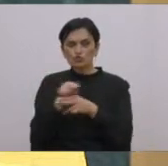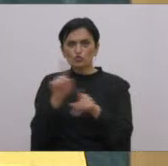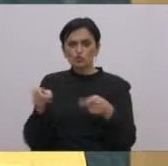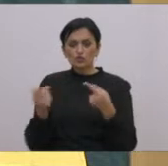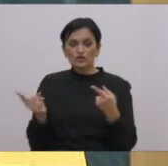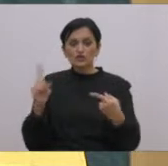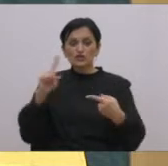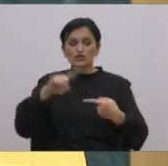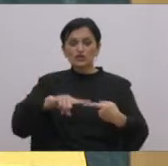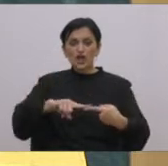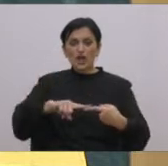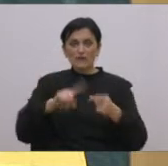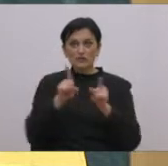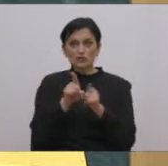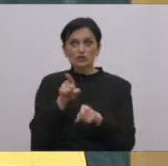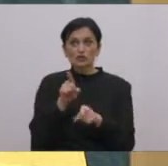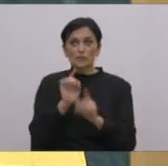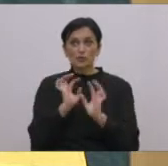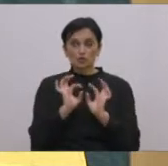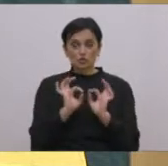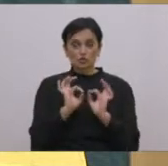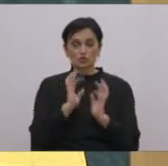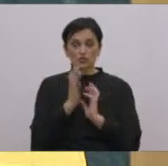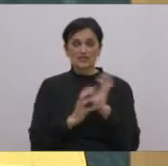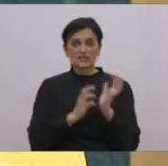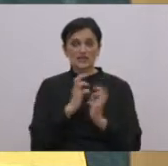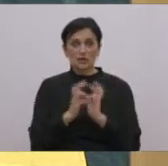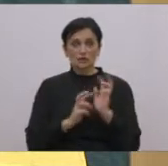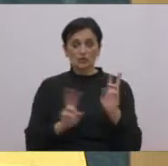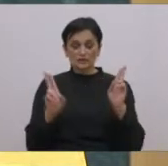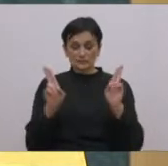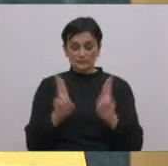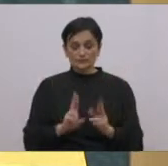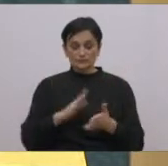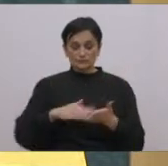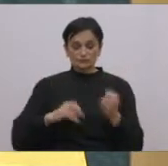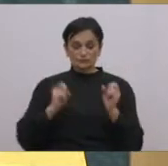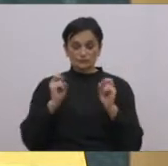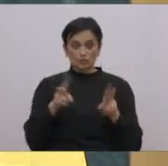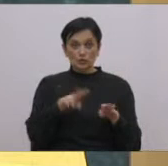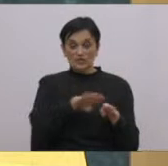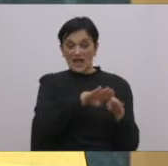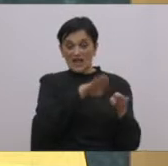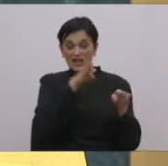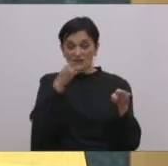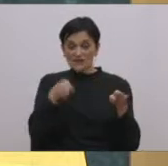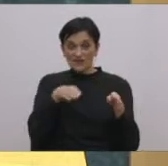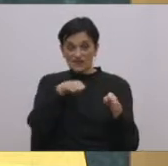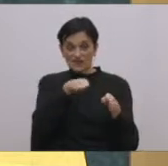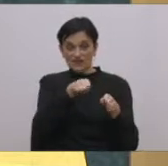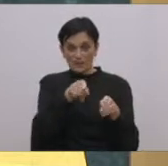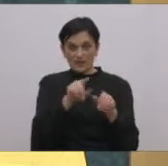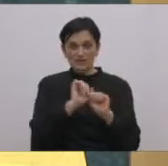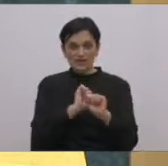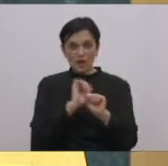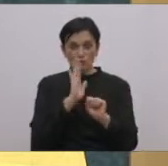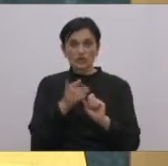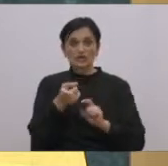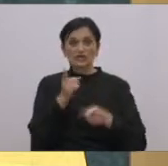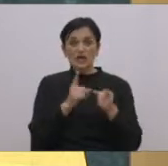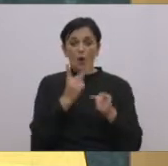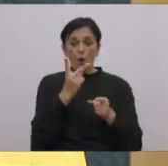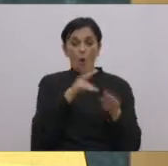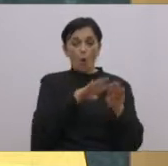შეკავშირება იმ დაგვარად, რომ აქაც სწორედ საერთაშორისო სტანდარტი უსაფრთხოების გვირაბებთან მიმართებაში დაცული იქნება და რეალურად ეს ორი